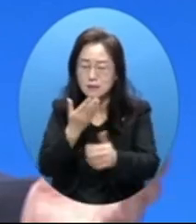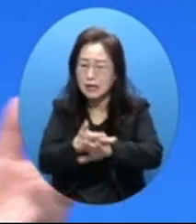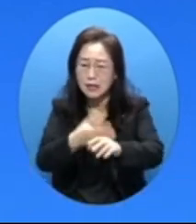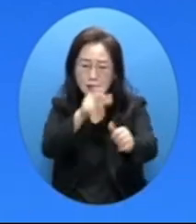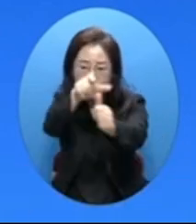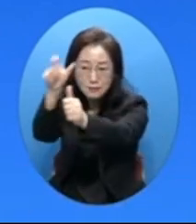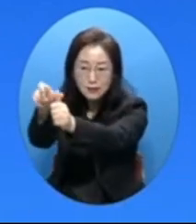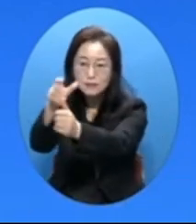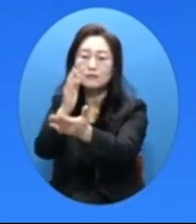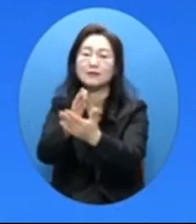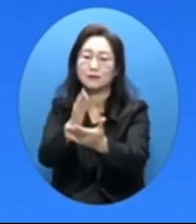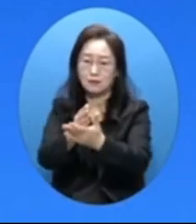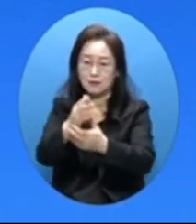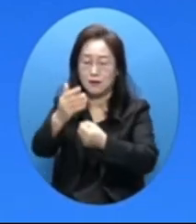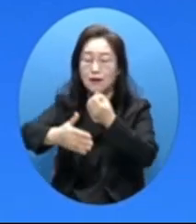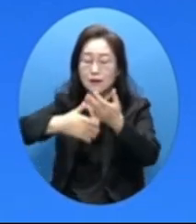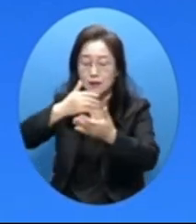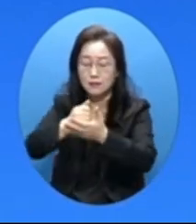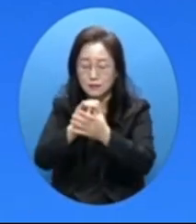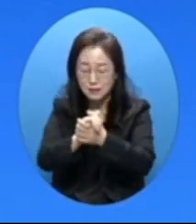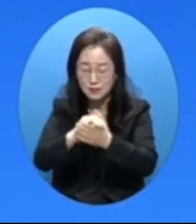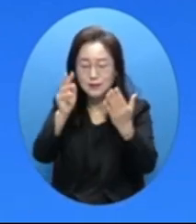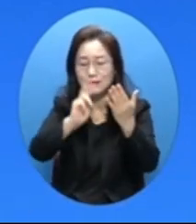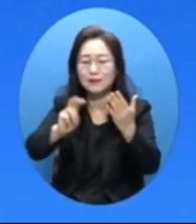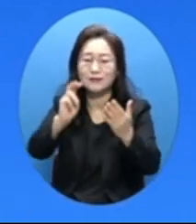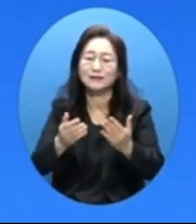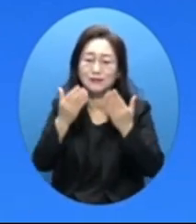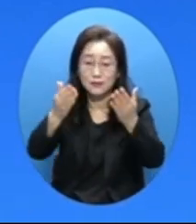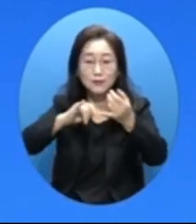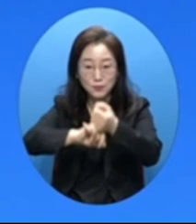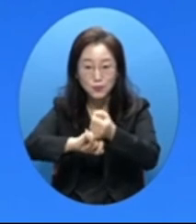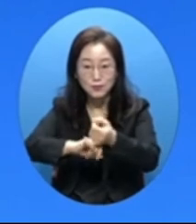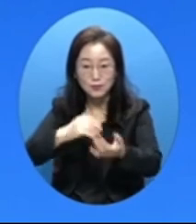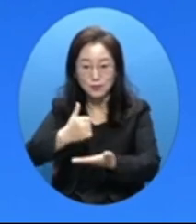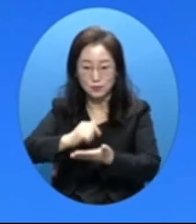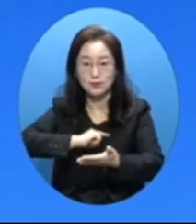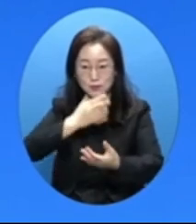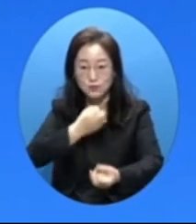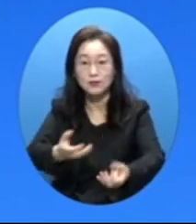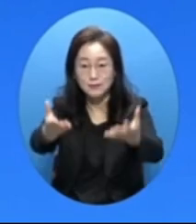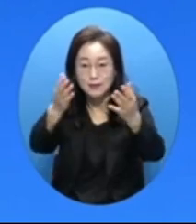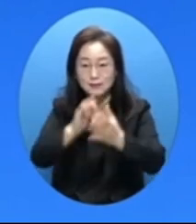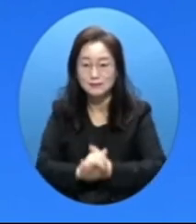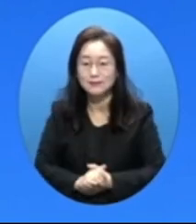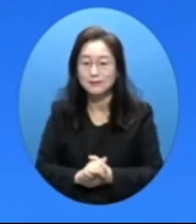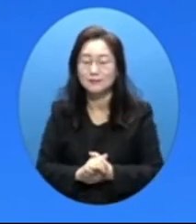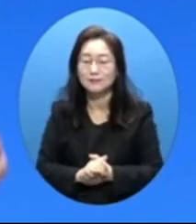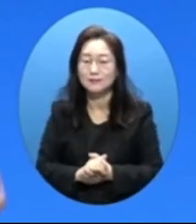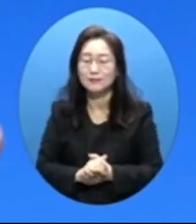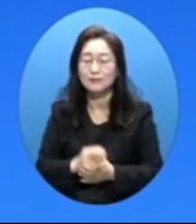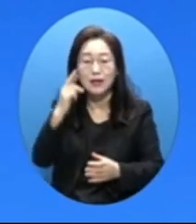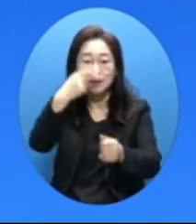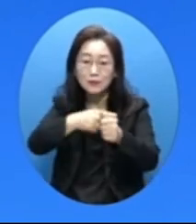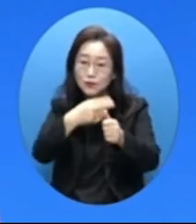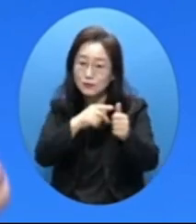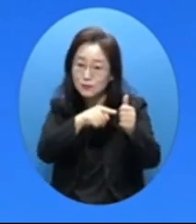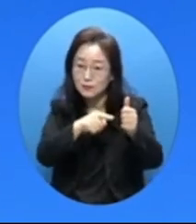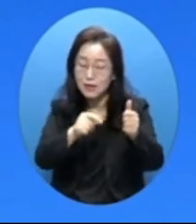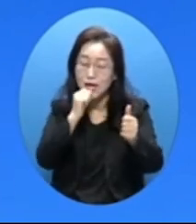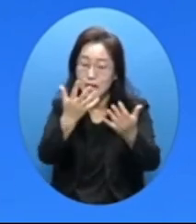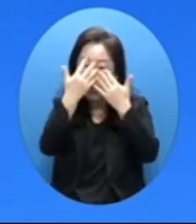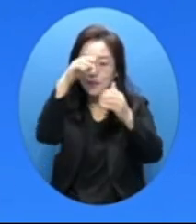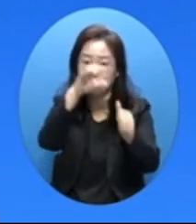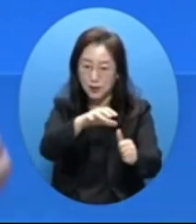탓하지 말고 하나님 앞에 감사와 찬양을들은 여러분보다 내기를 주님의 이름으로 축원합니다 사도 바울이 감옥